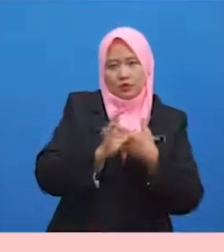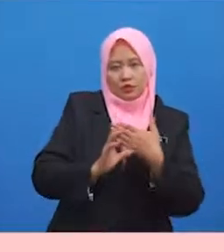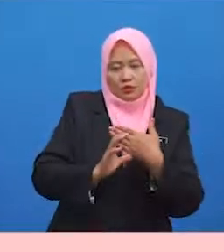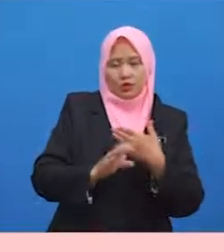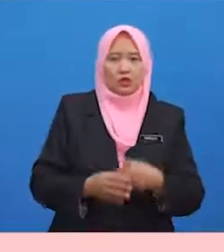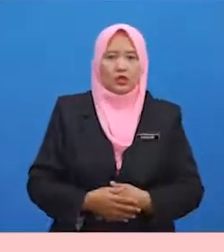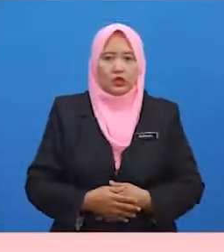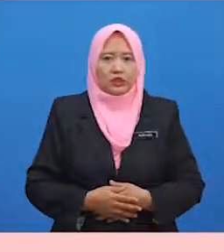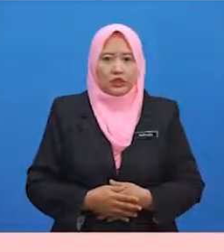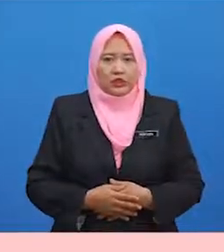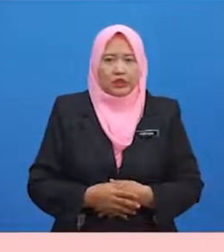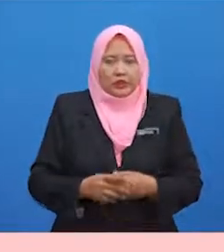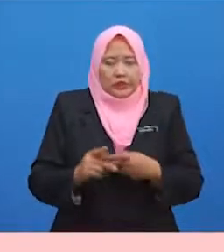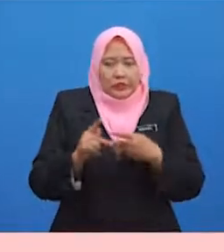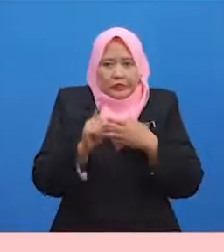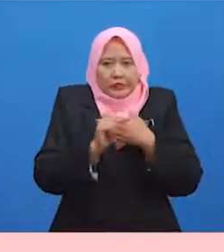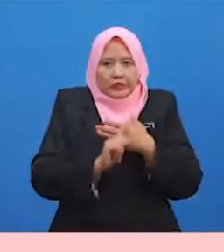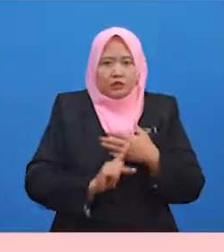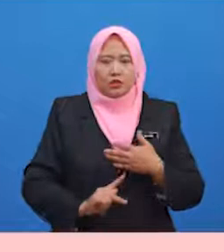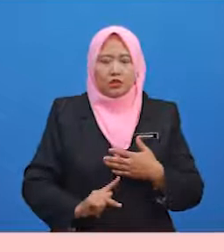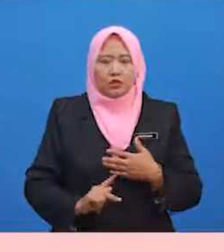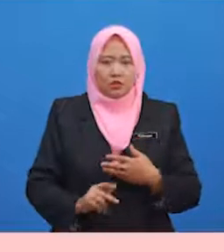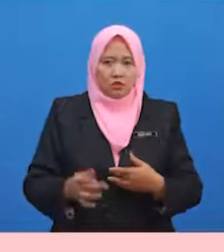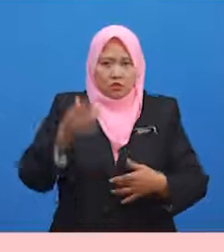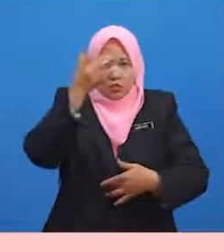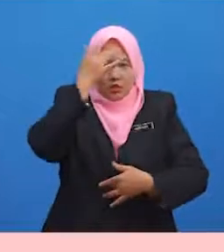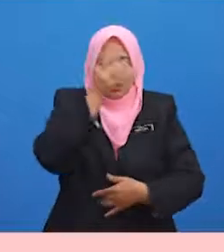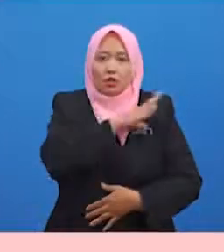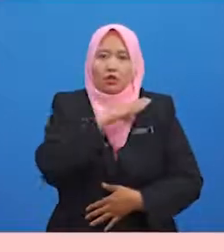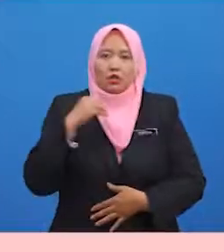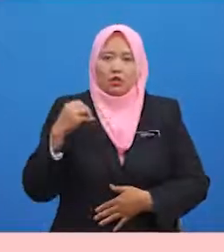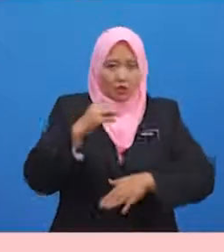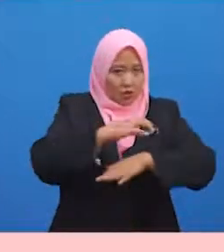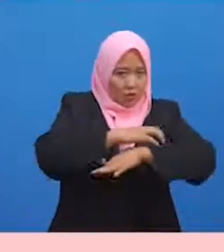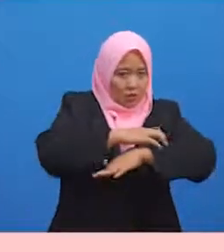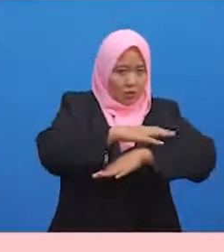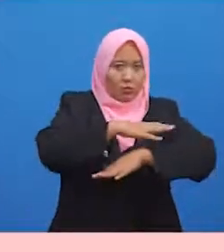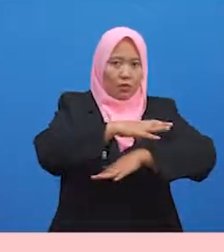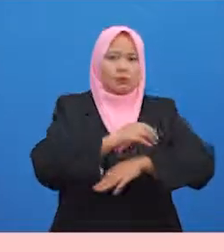mengalami kekejangan atau sakit dan lebam pada bahagian kecederaan.